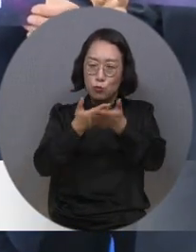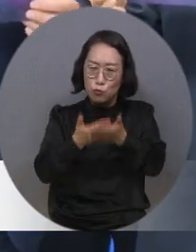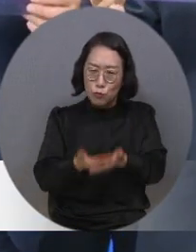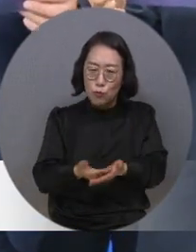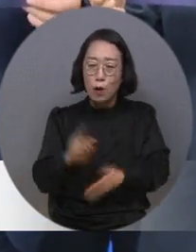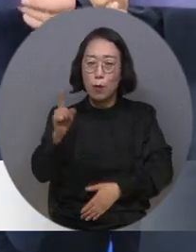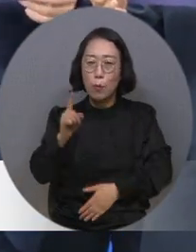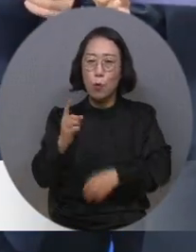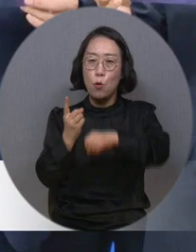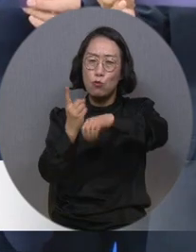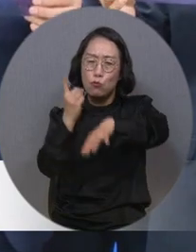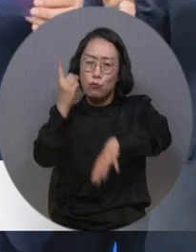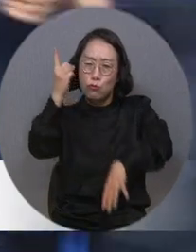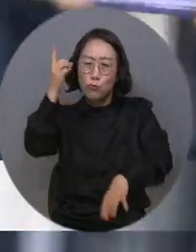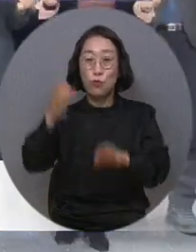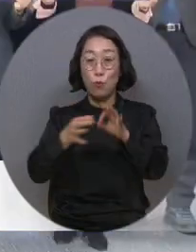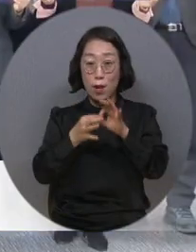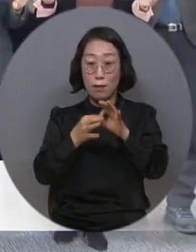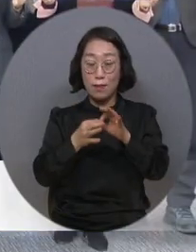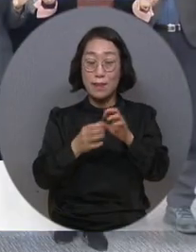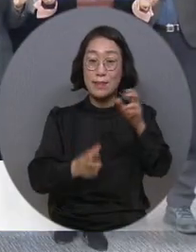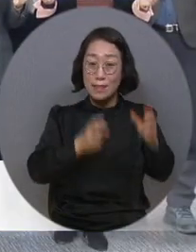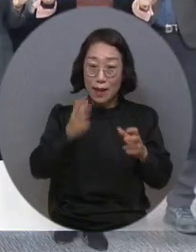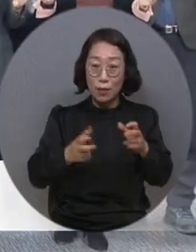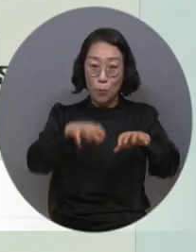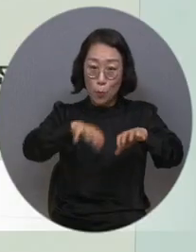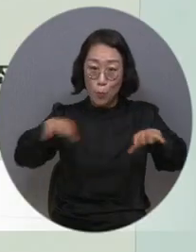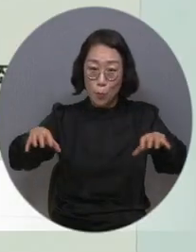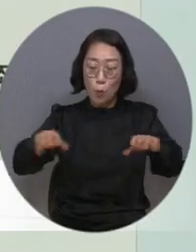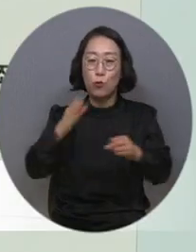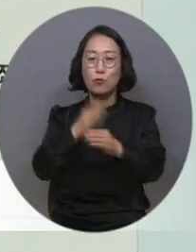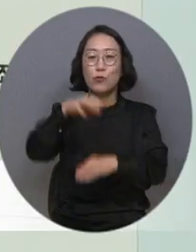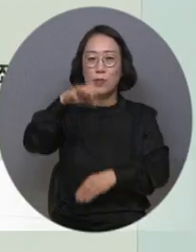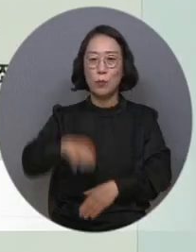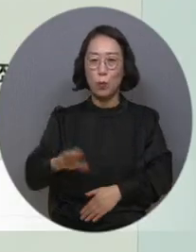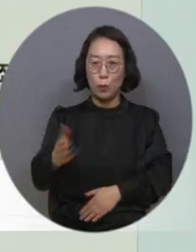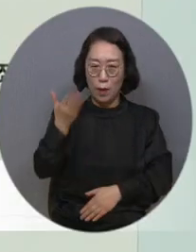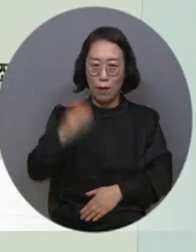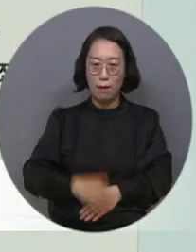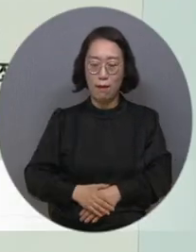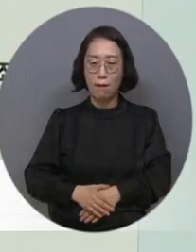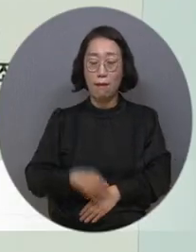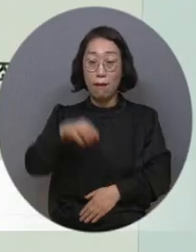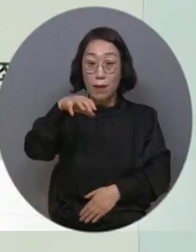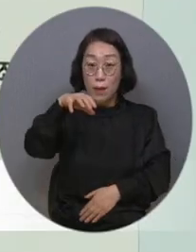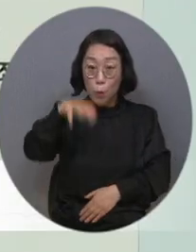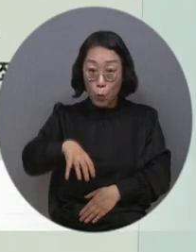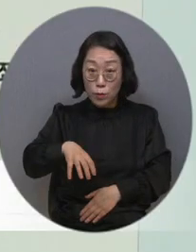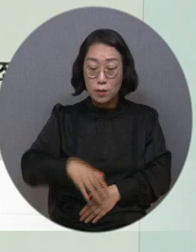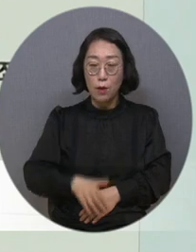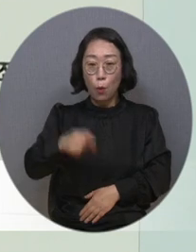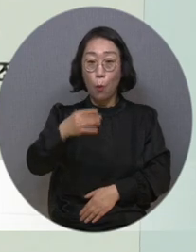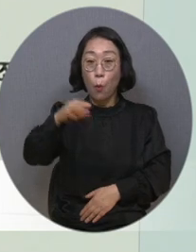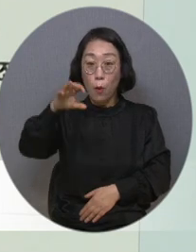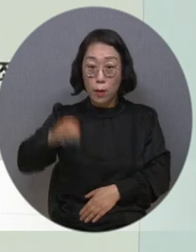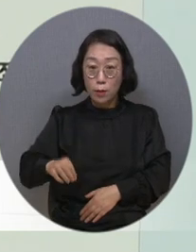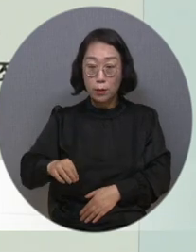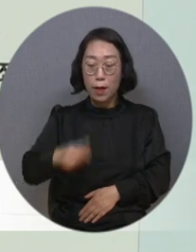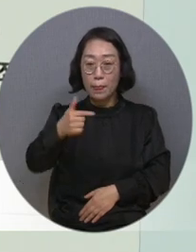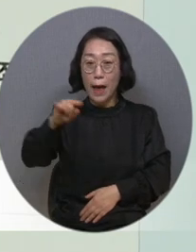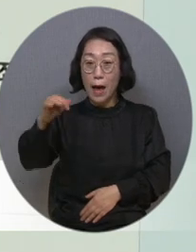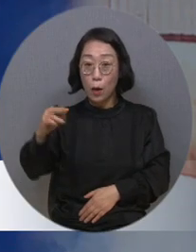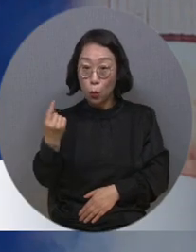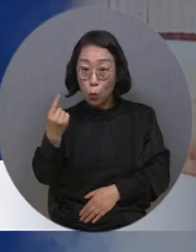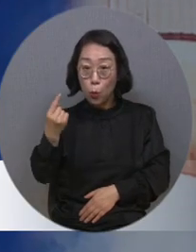사업인 우주산업 견인의 발판이 마련되었습니다. 고흥 우주발사체 국가산업단지는 고흥군 봉래면